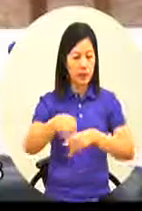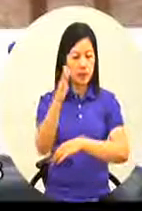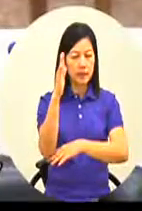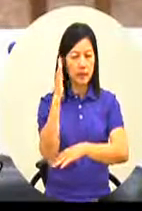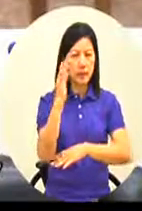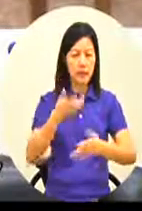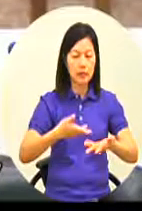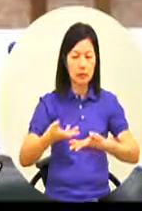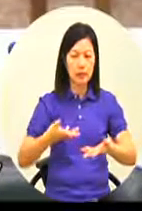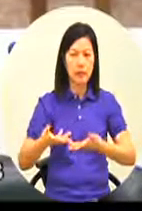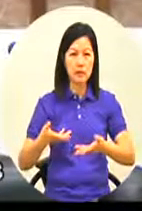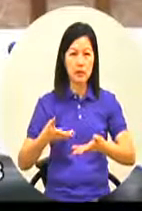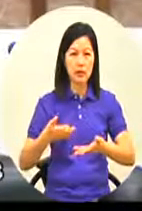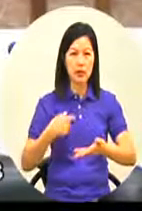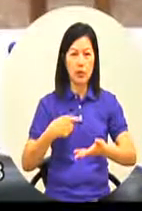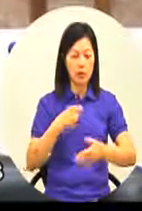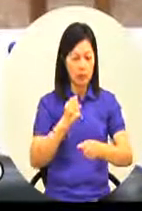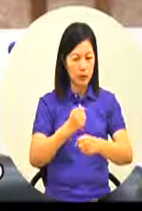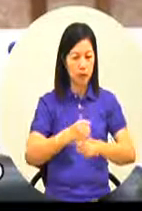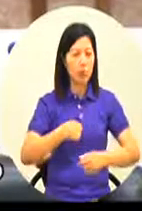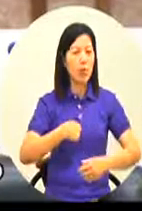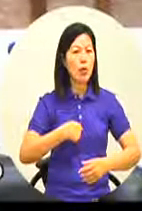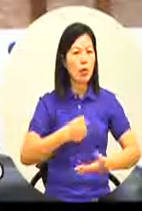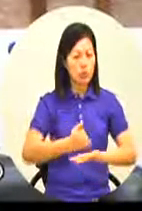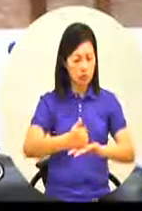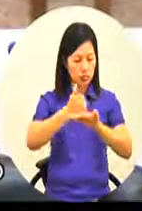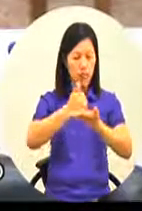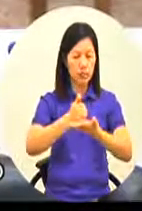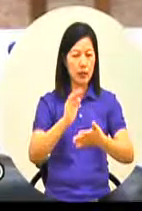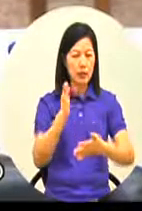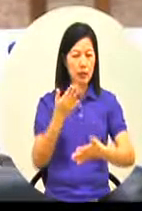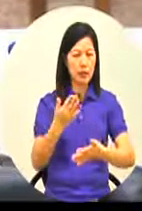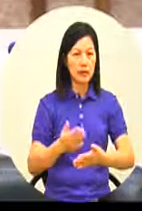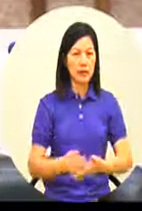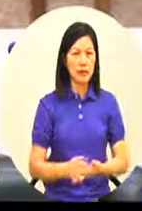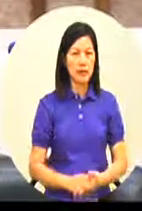你们要怎么执行，我尊重，但是过当